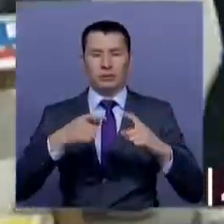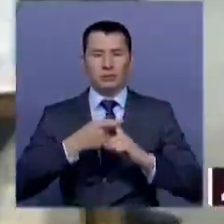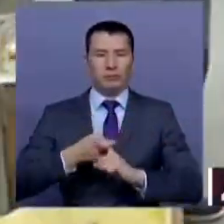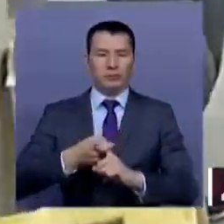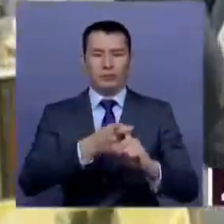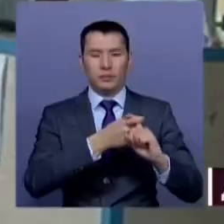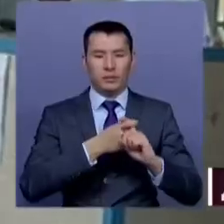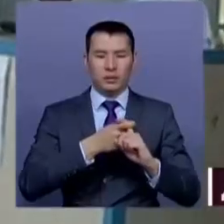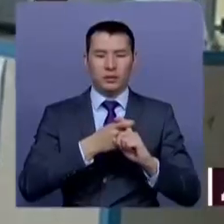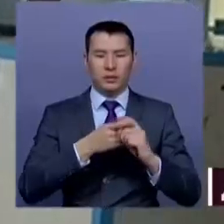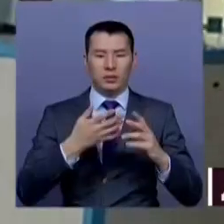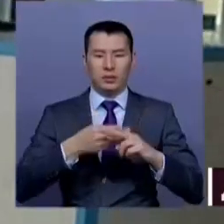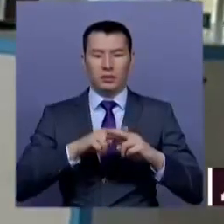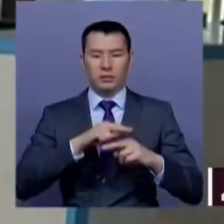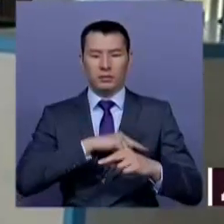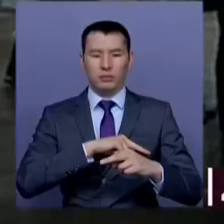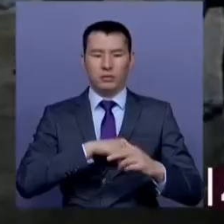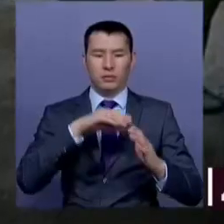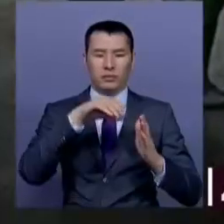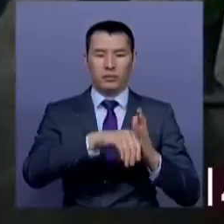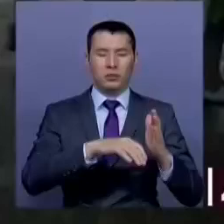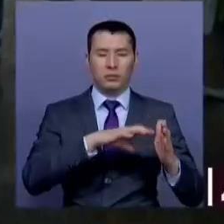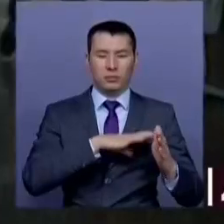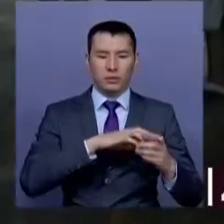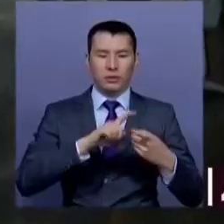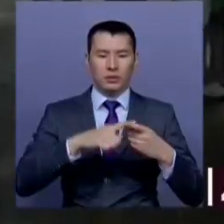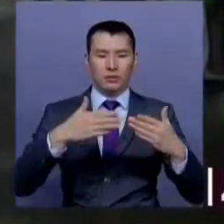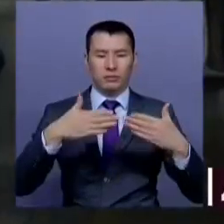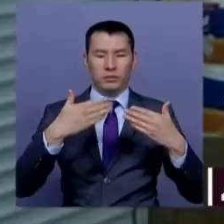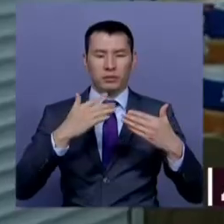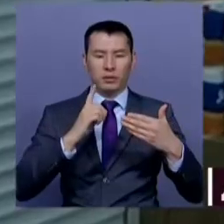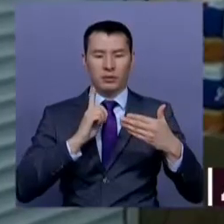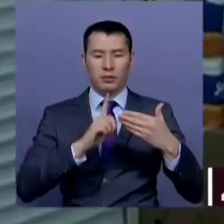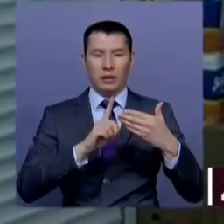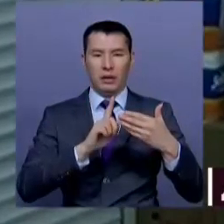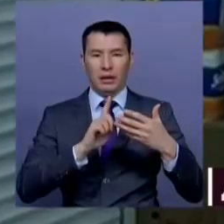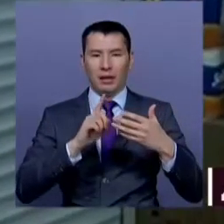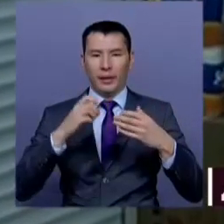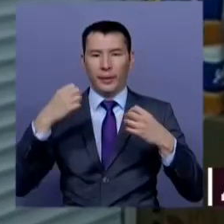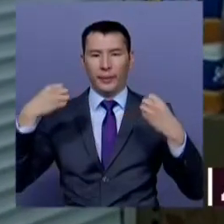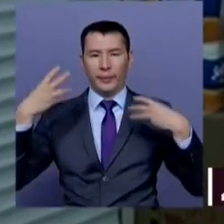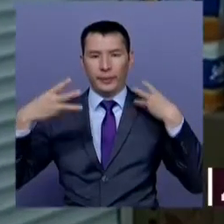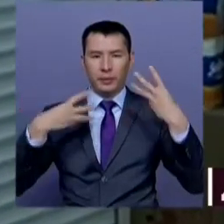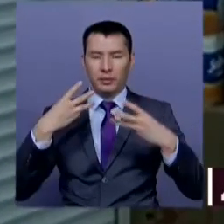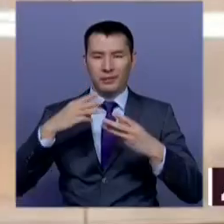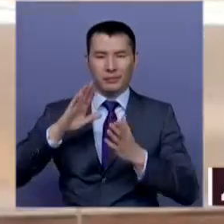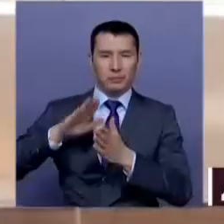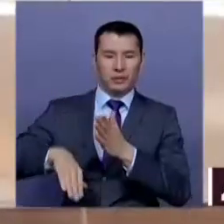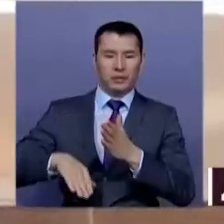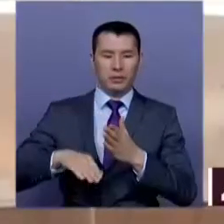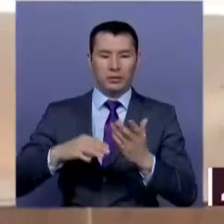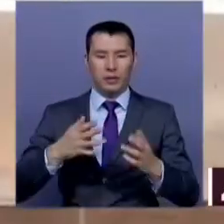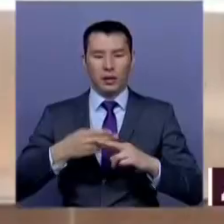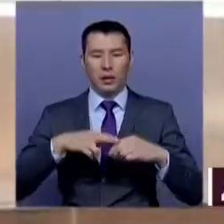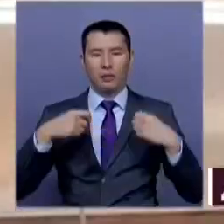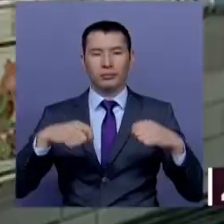Есть вероятность, что работники входили на территорию рынка через служебный вход, обходя фильтр. А вот среди продавцов инфицированных не выявлено. Между